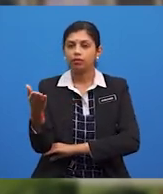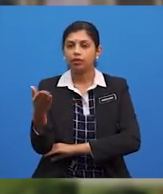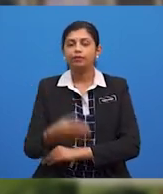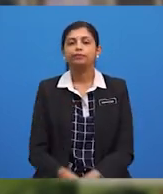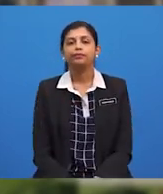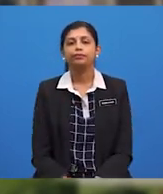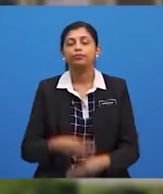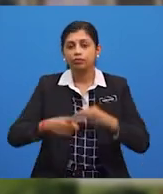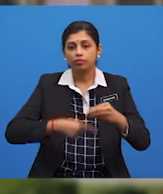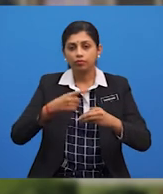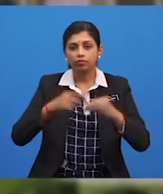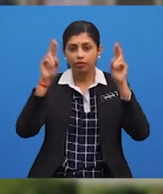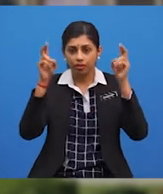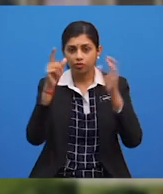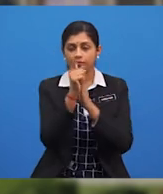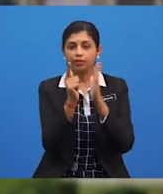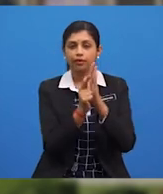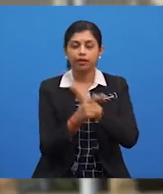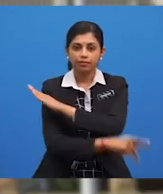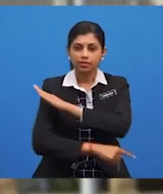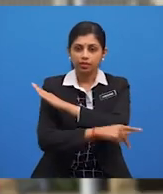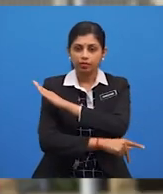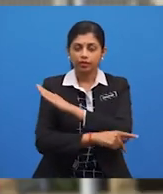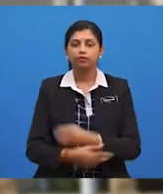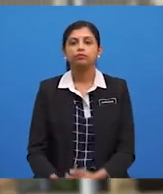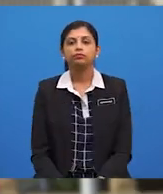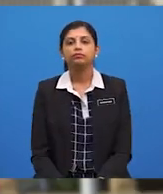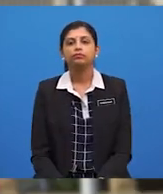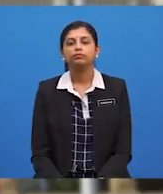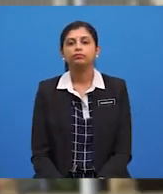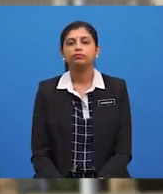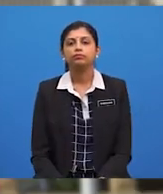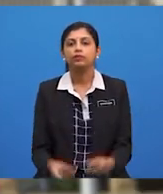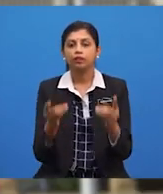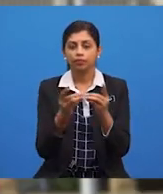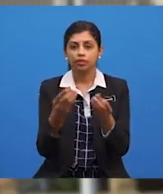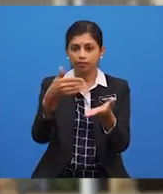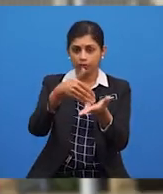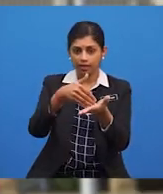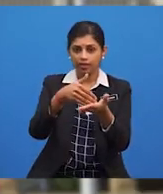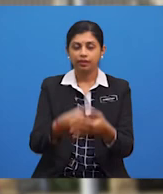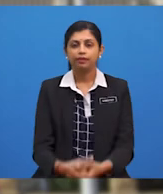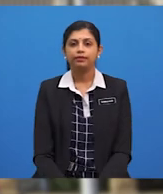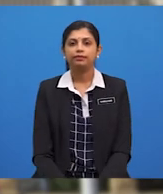topik Perlembagaan Persekutuan. Sehingga kita bertemu lagi di lain masa.